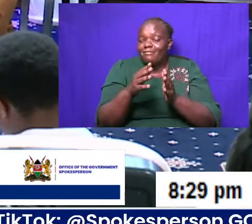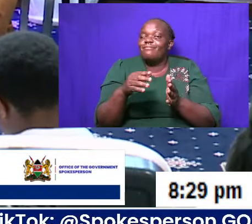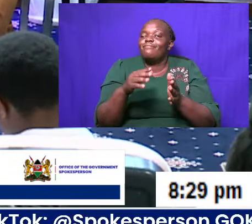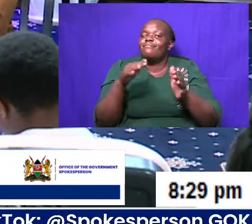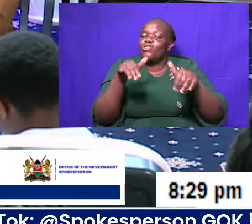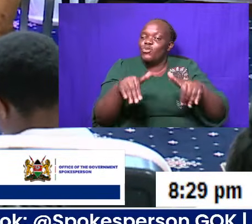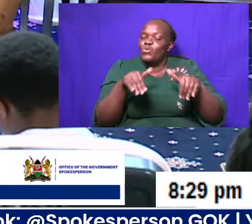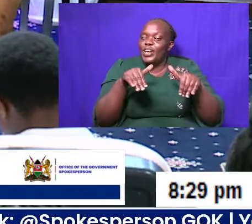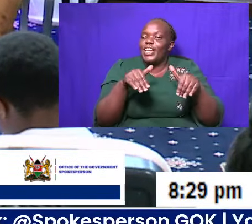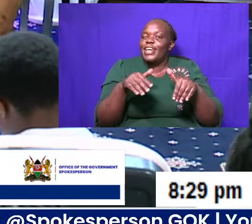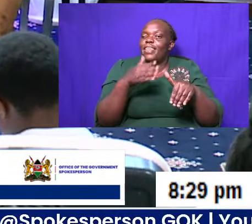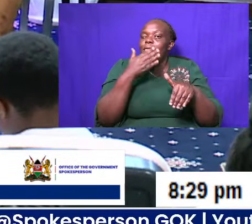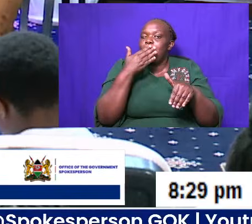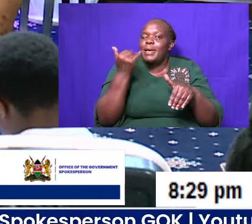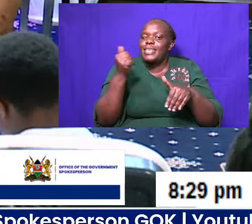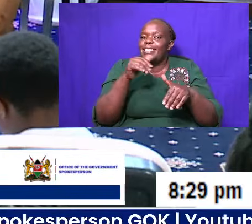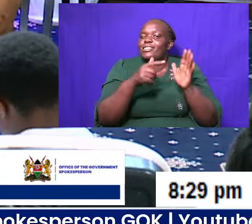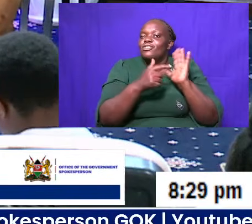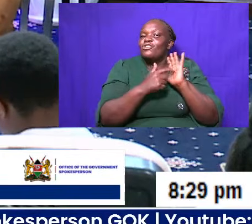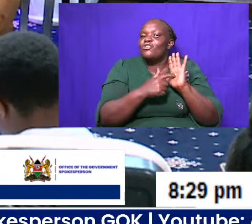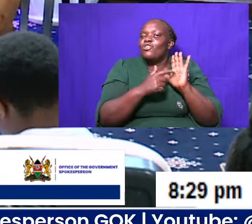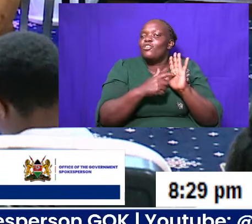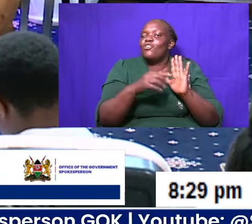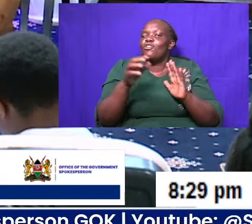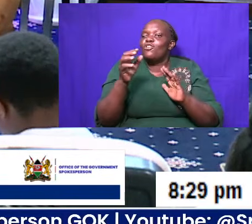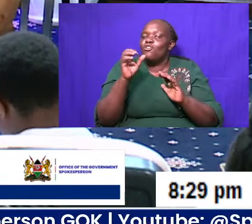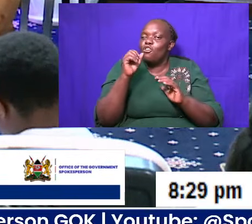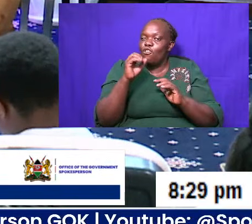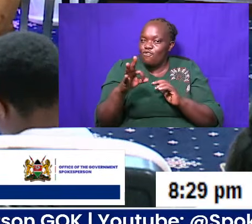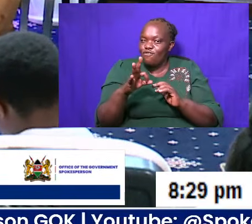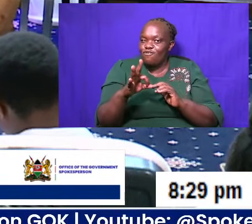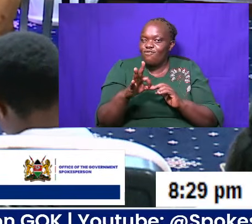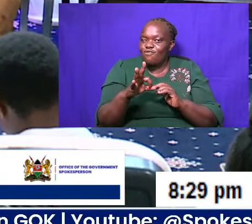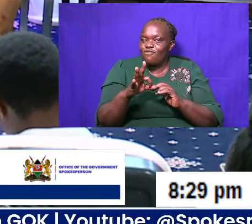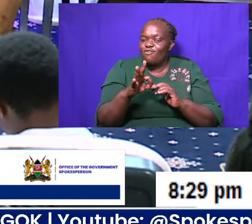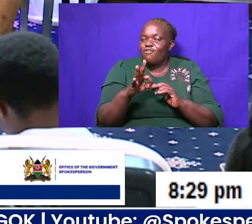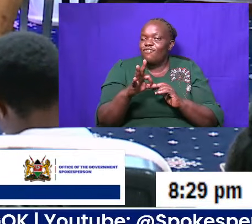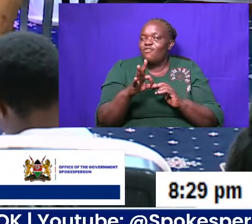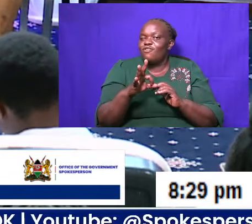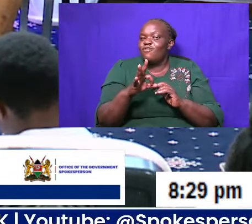here. The best show east of what?